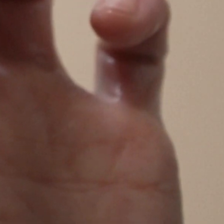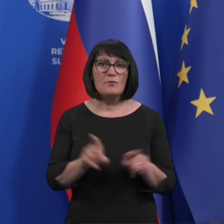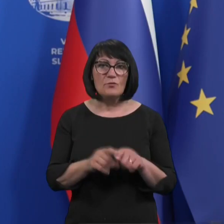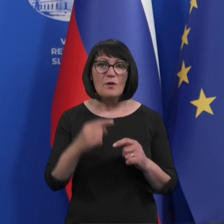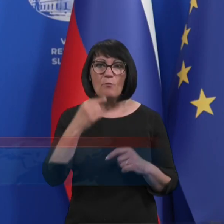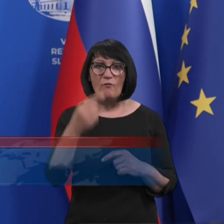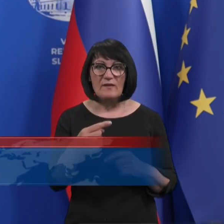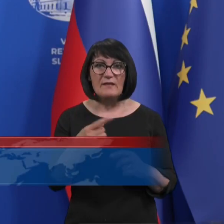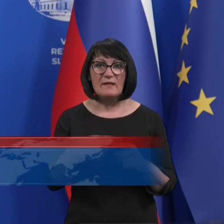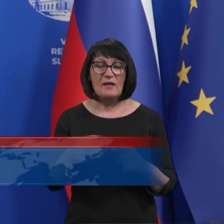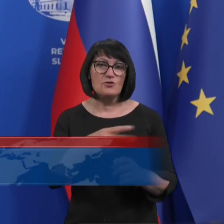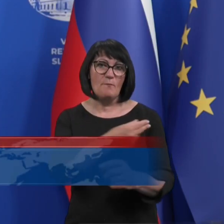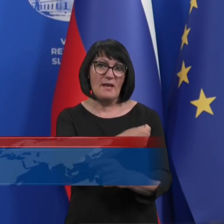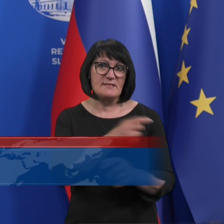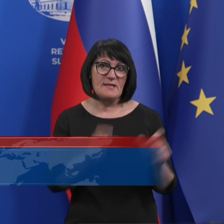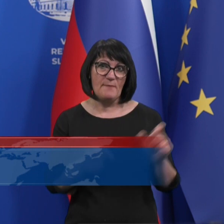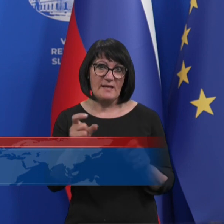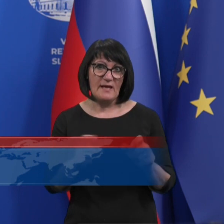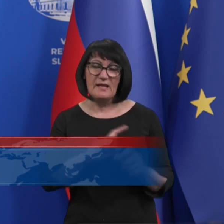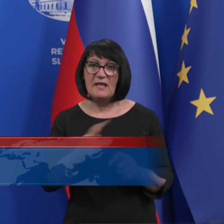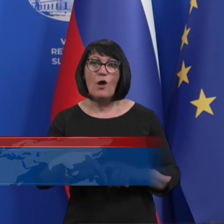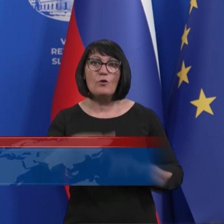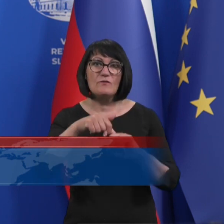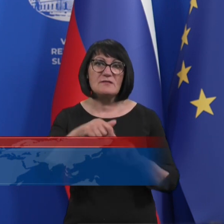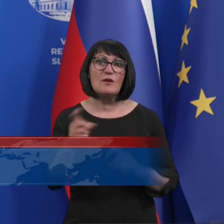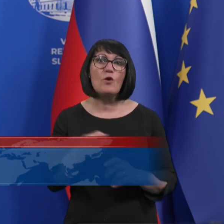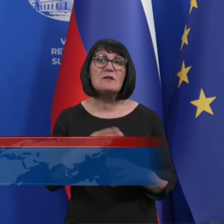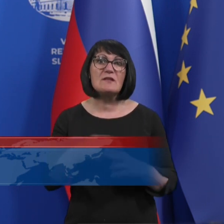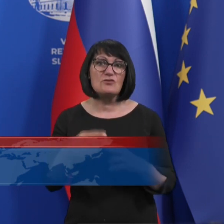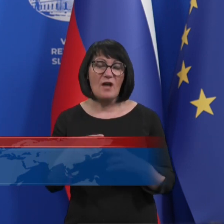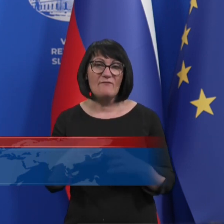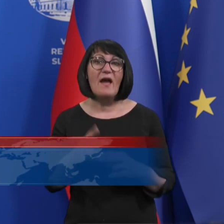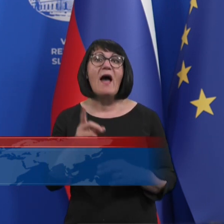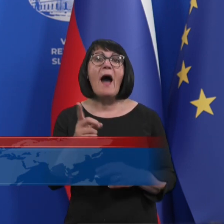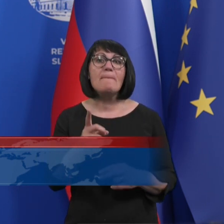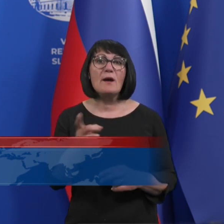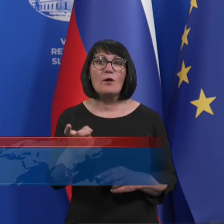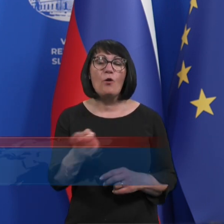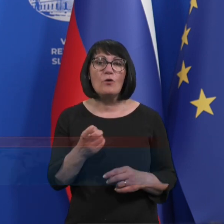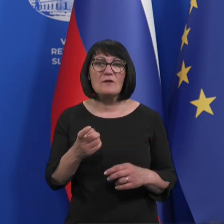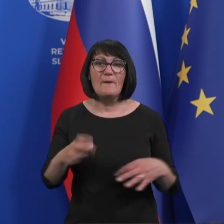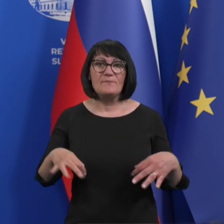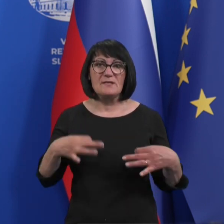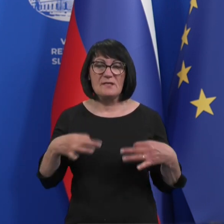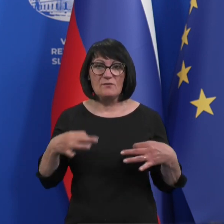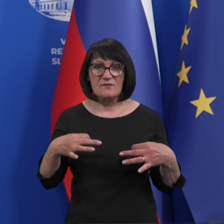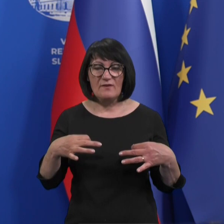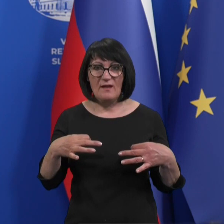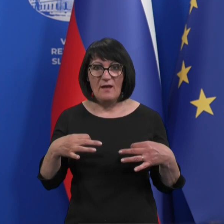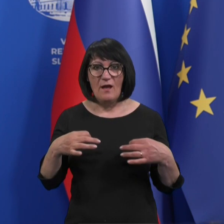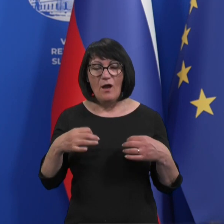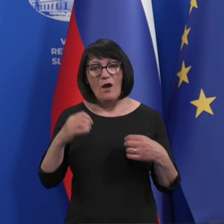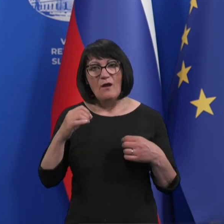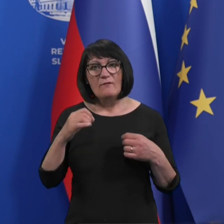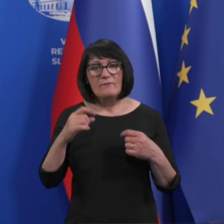samih. Delež precepljenih v bistvu ni odvisen od države, ampak je odvisen od zdravstvene prosvetljenosti prebivalstva, ki